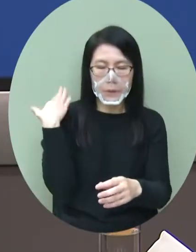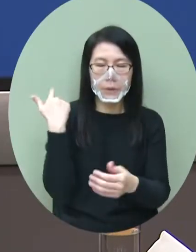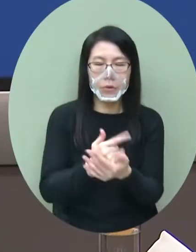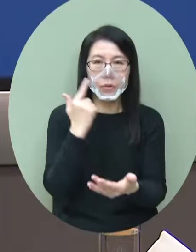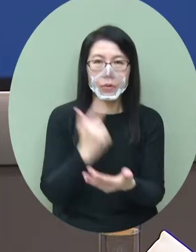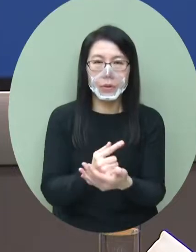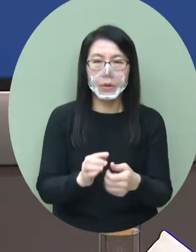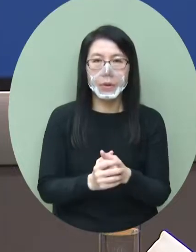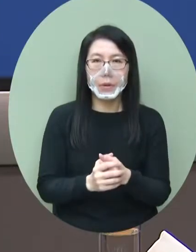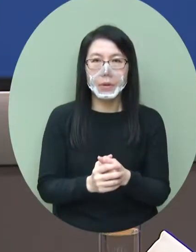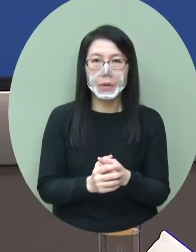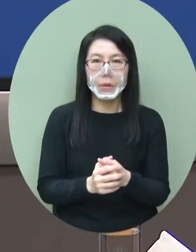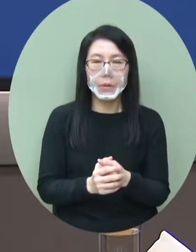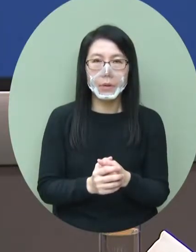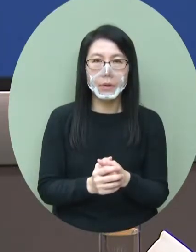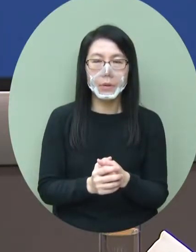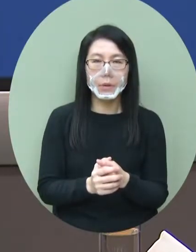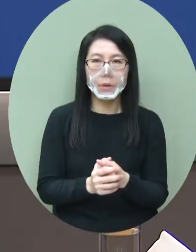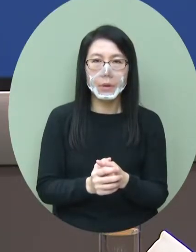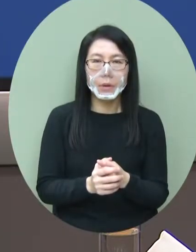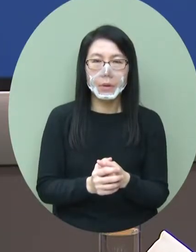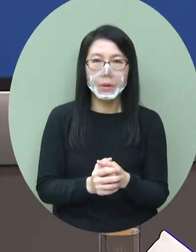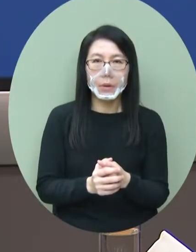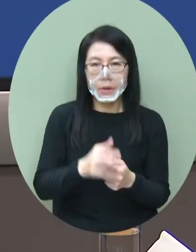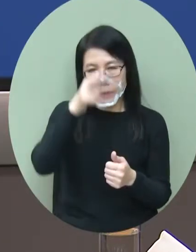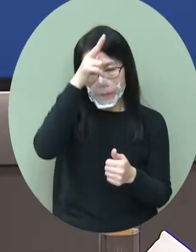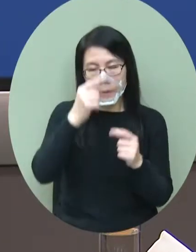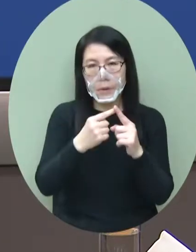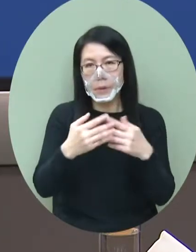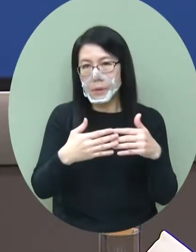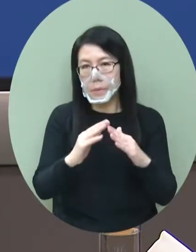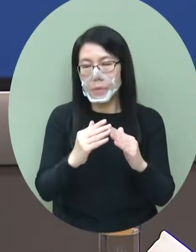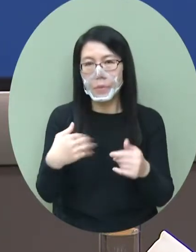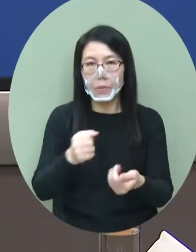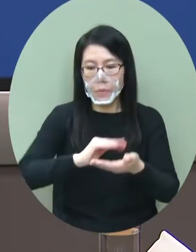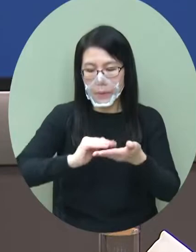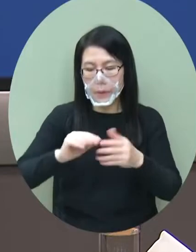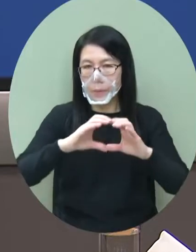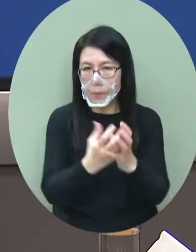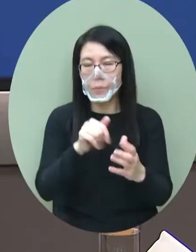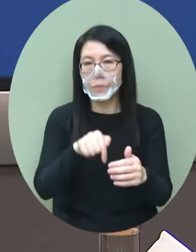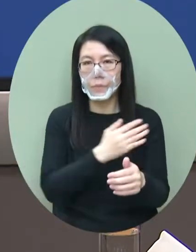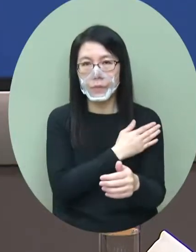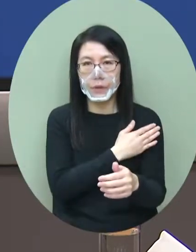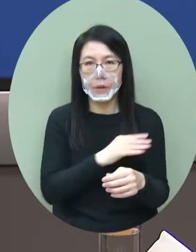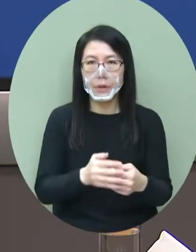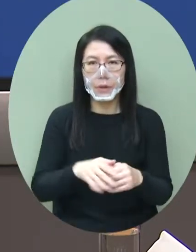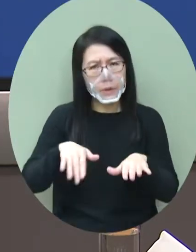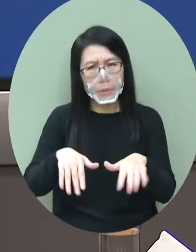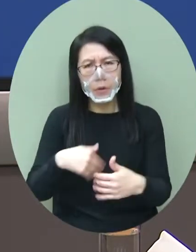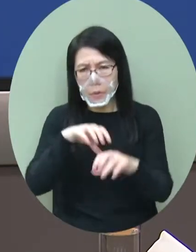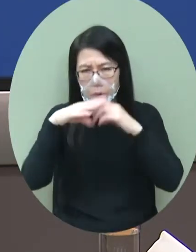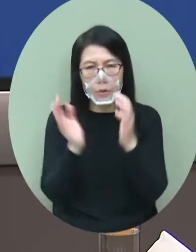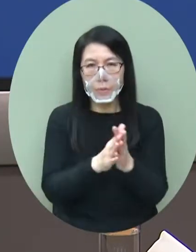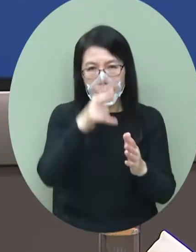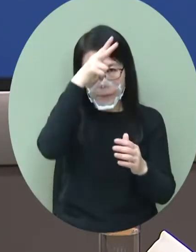的民政事务总署啊，或者是一些这个卫生的部门，但现在差不多很多局都有参与